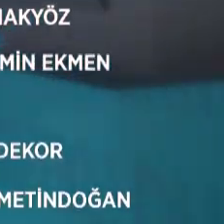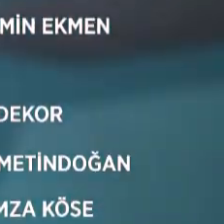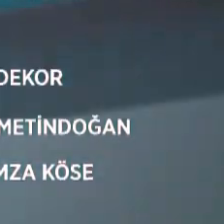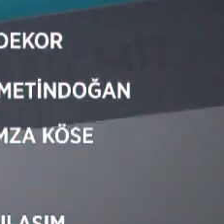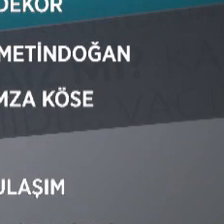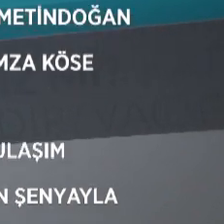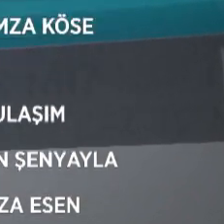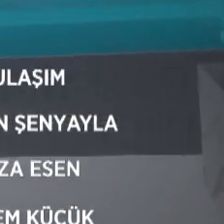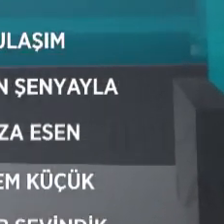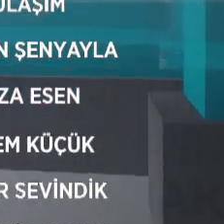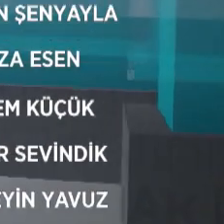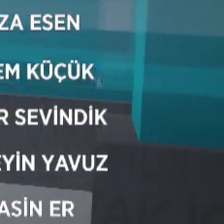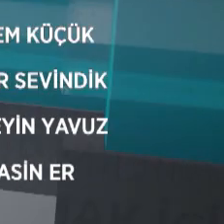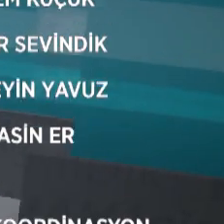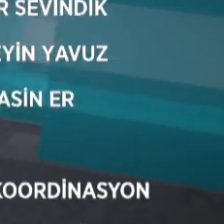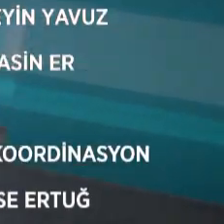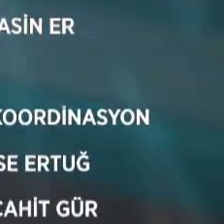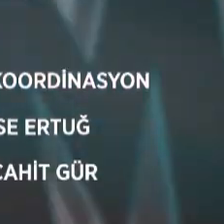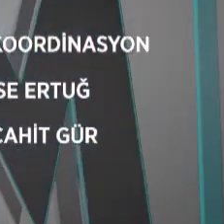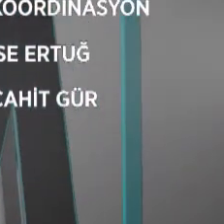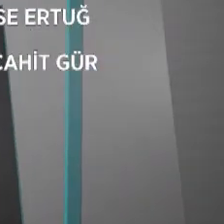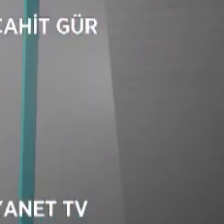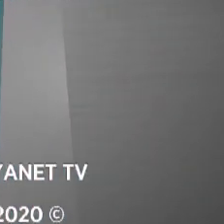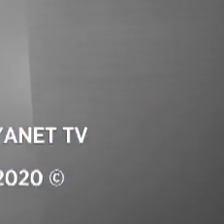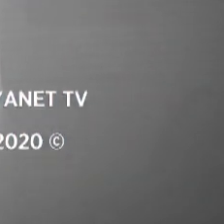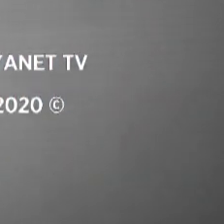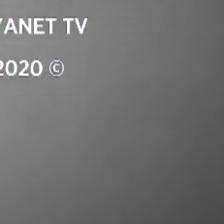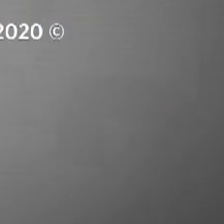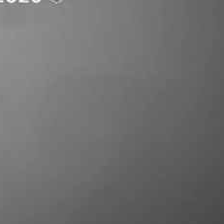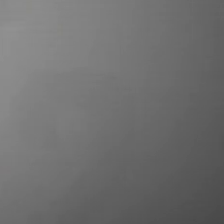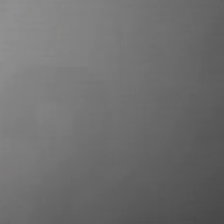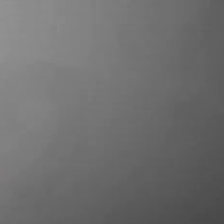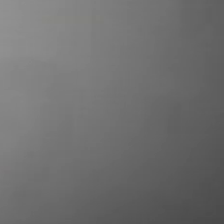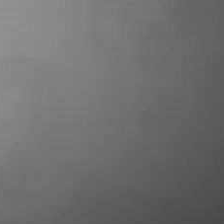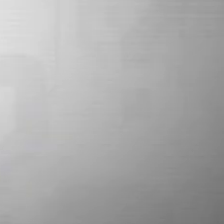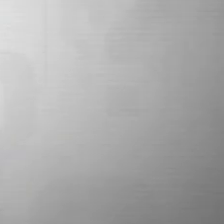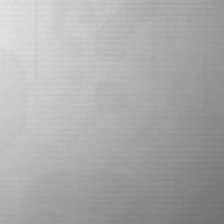Hangi kişiler kullanmış? Nafi mezhebine göre evde nikaha girebiliyor